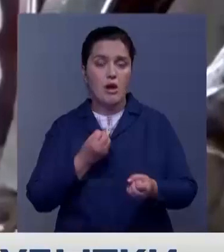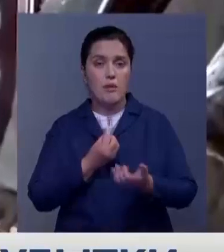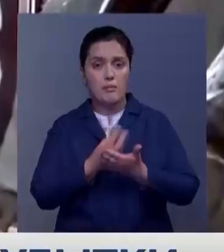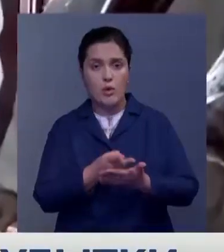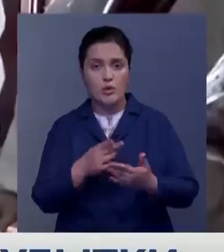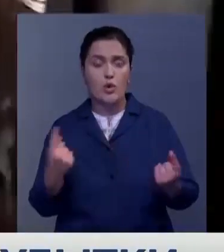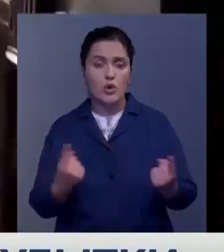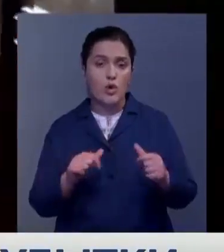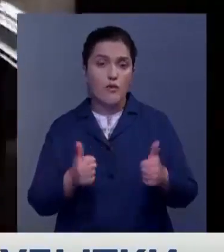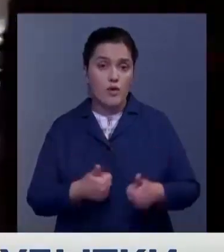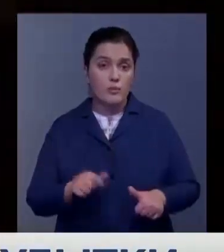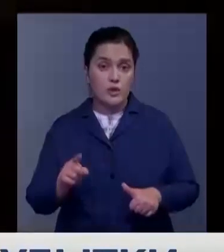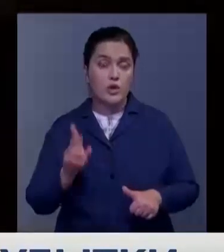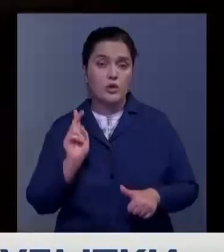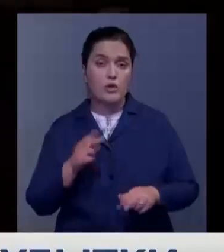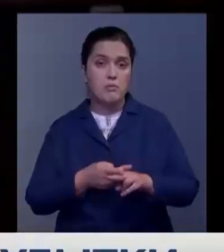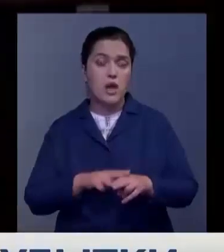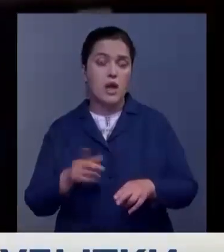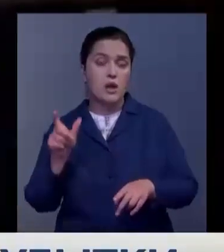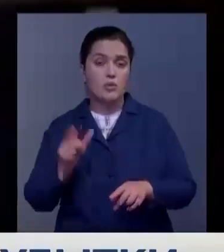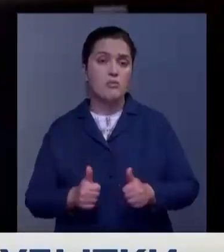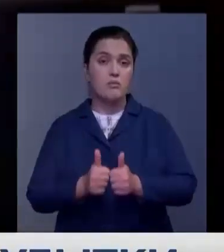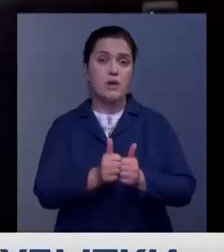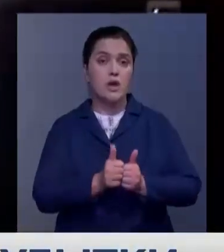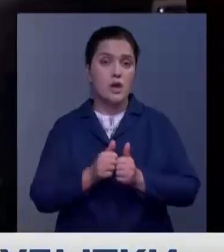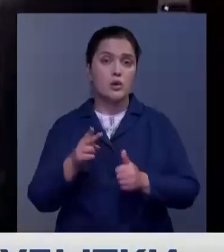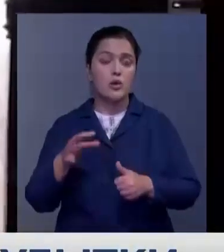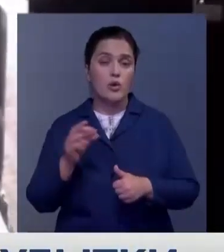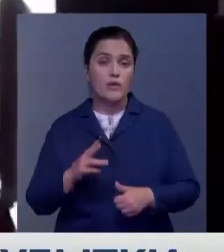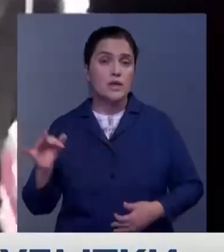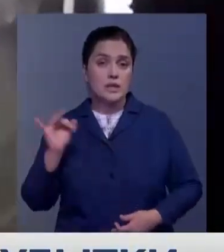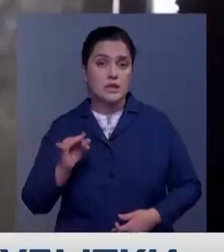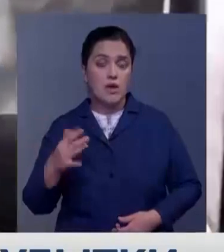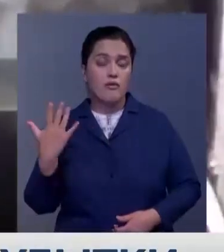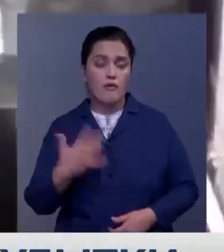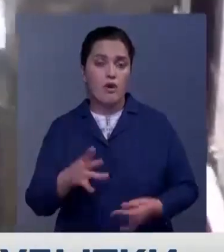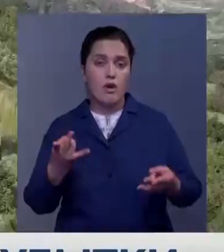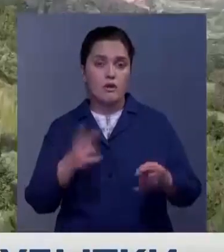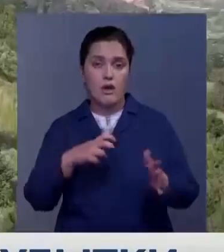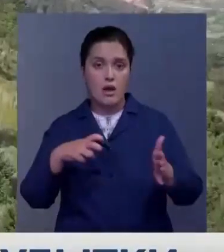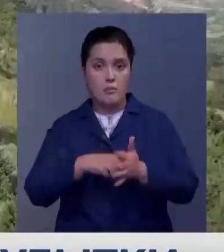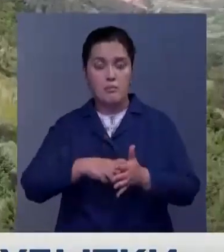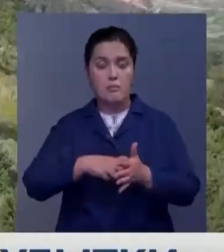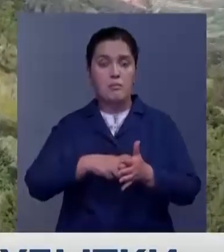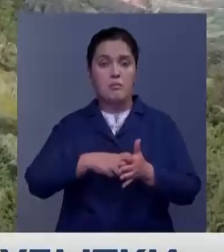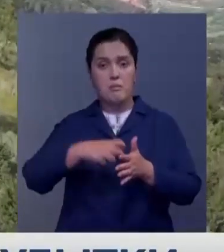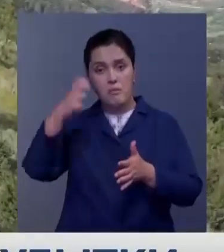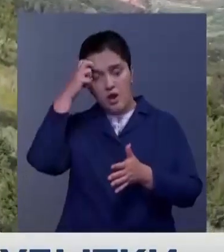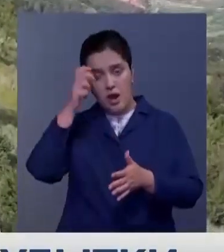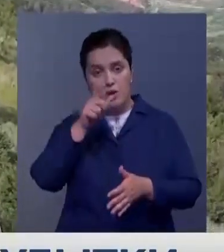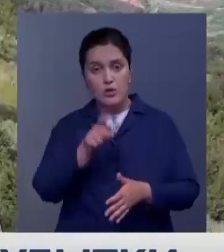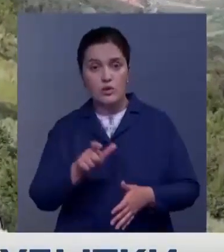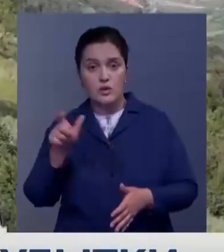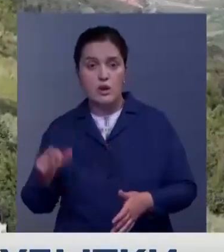легкими формами и тех, кто с этими людьми контактировал. В итоге ковид-история крепко-накрепко отпечаталась в памяти людей, и Цахкадзор